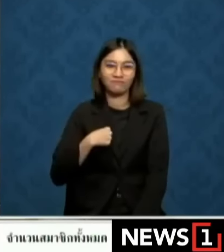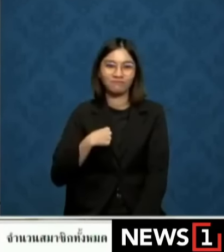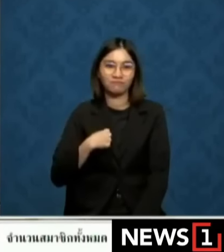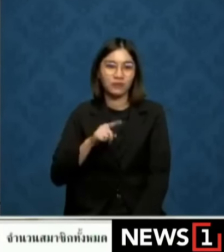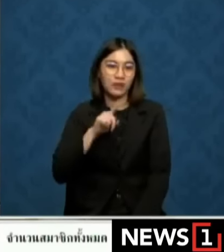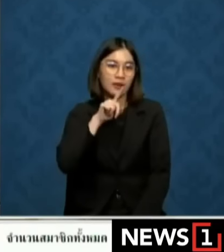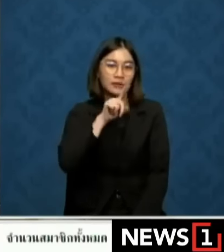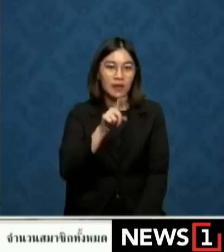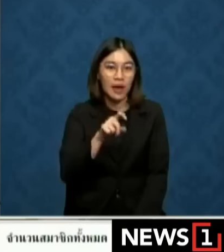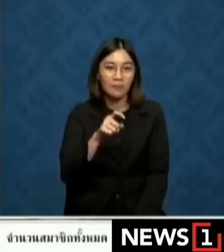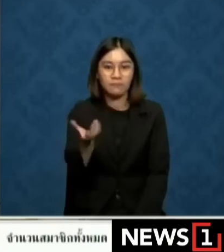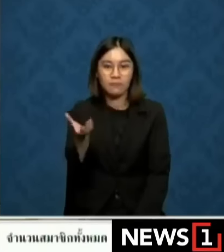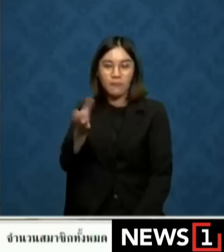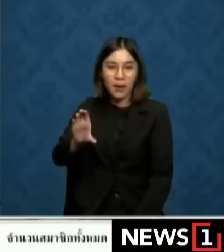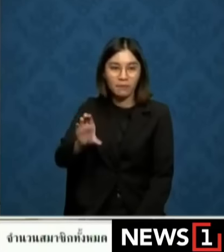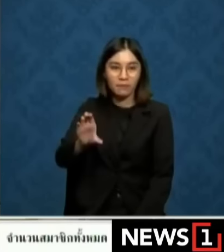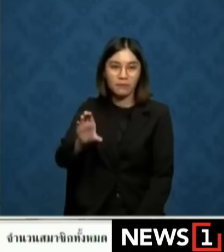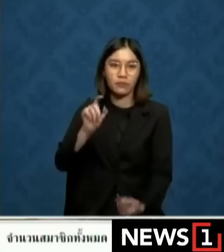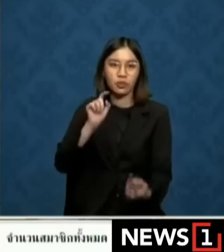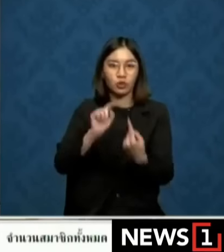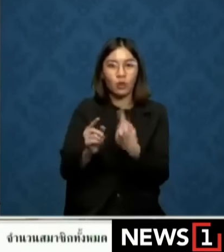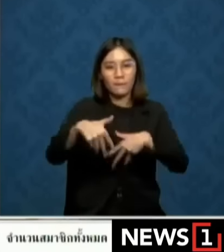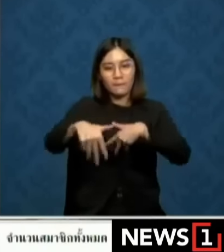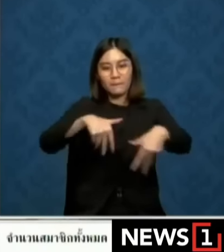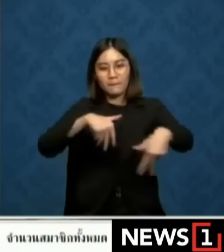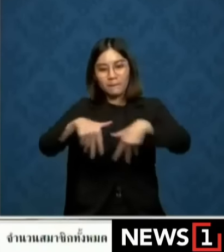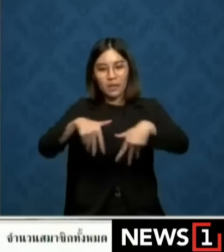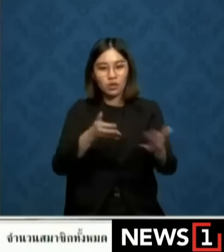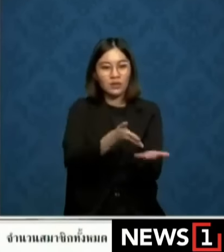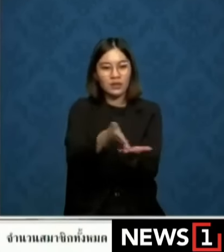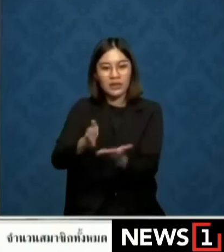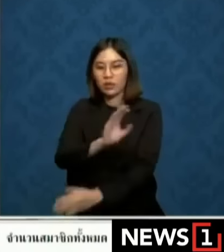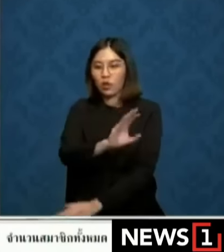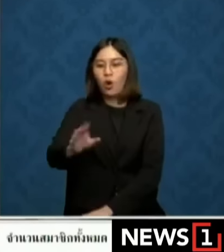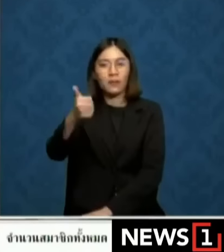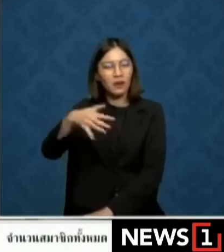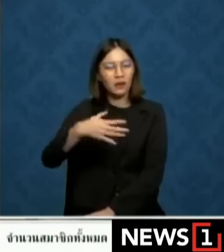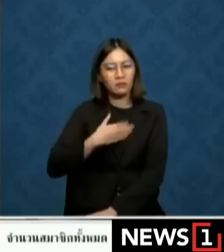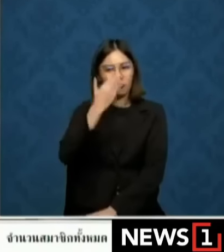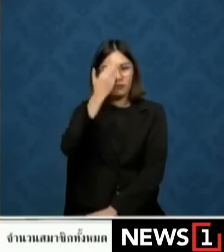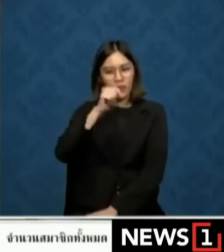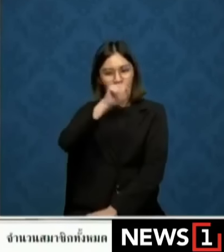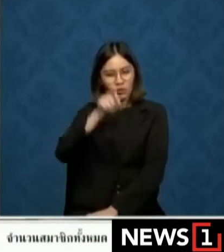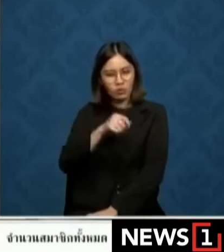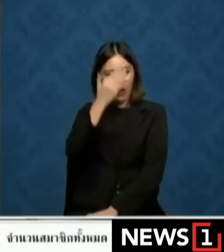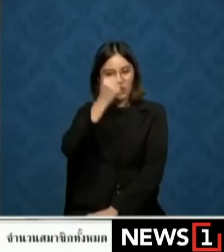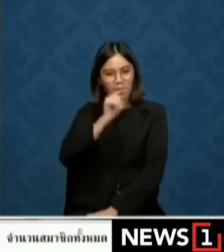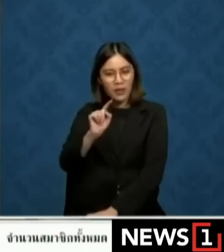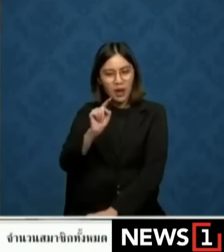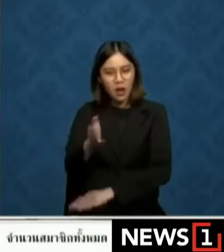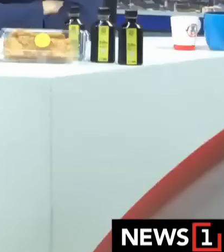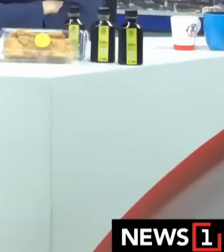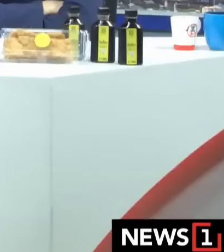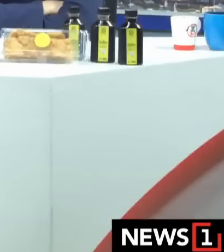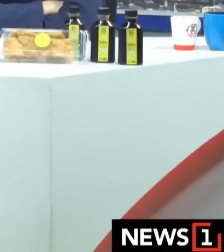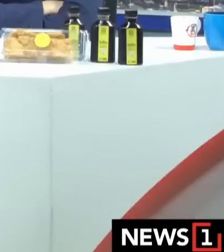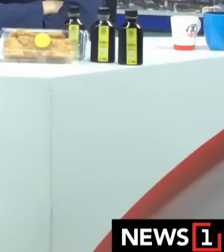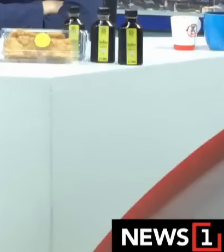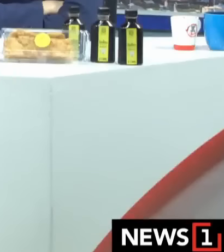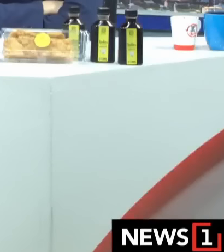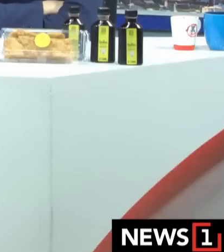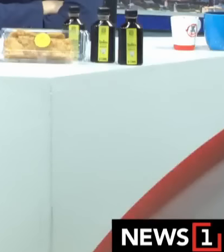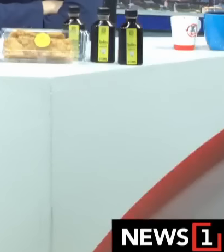คะจะเอางบอะไรอ่ะเขาจะตัดงบไปทำดิจิทัลวอลเล็ตอ่ะคุณกายถูกปะ นั่นสิแต่ปัญหาใหญ่จริงๆนะครับผมเห็นรายงานวิจั